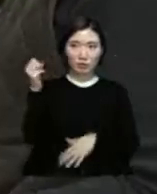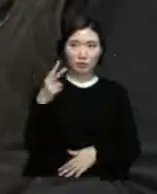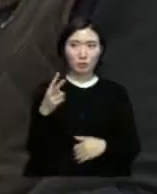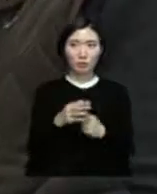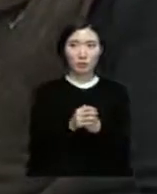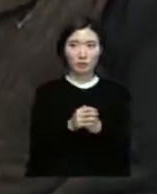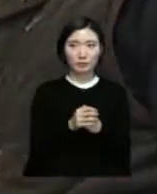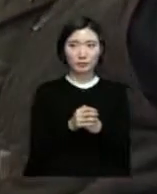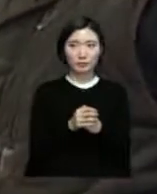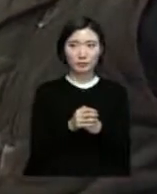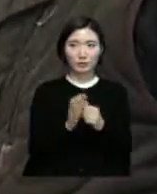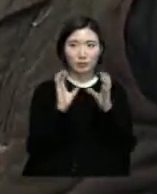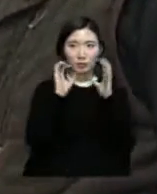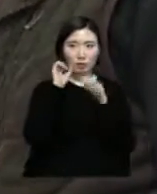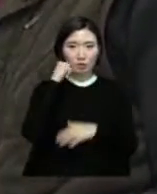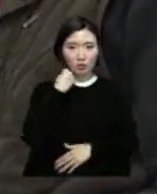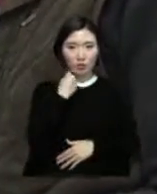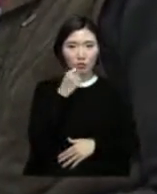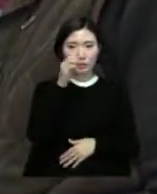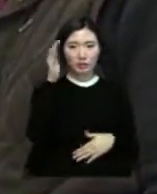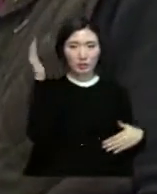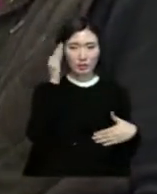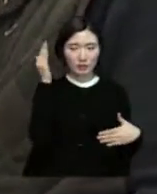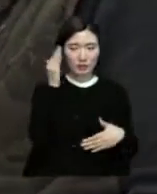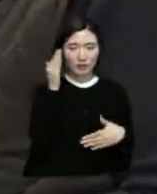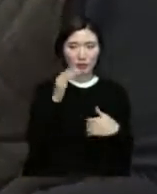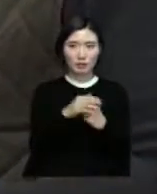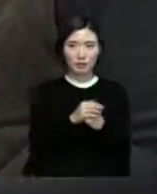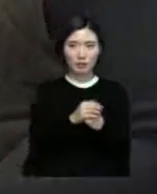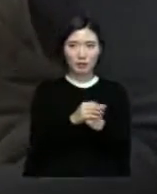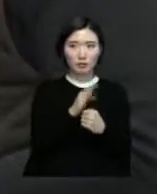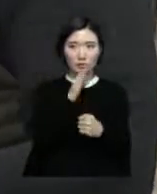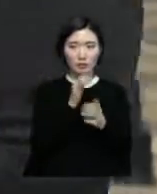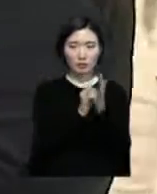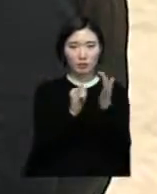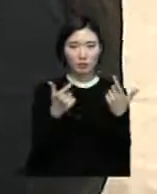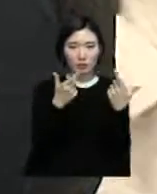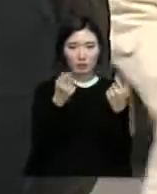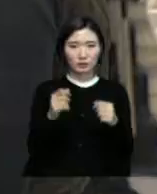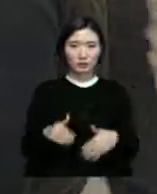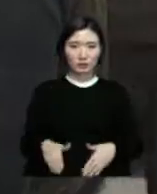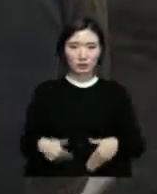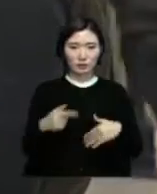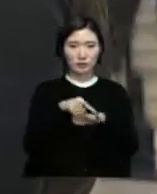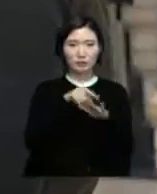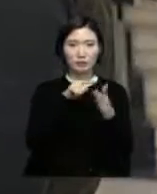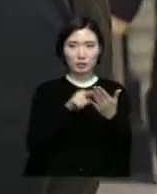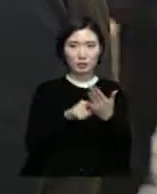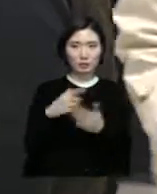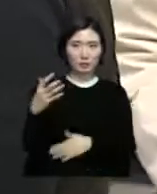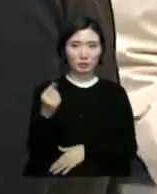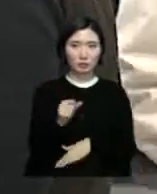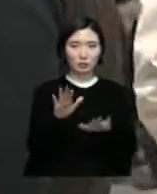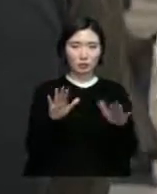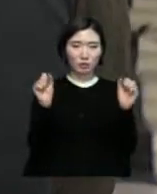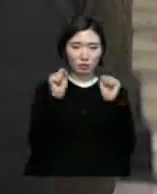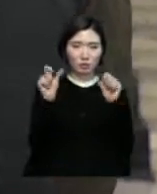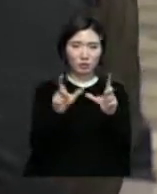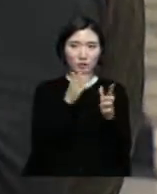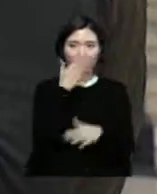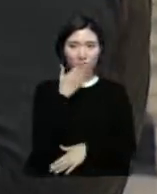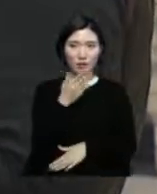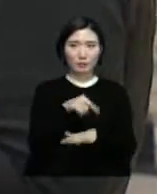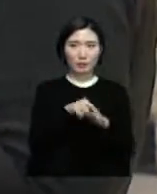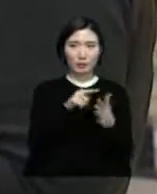아니면은 또 이렇게 좀 어려운 학생들이나 이런 분들이 진짜 가족과 같은 그런 따뜻한 마음으로 이번 겨울을 지낼 수 있는